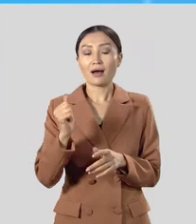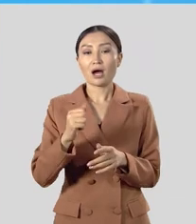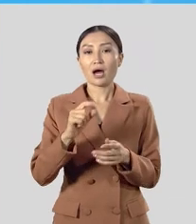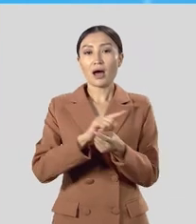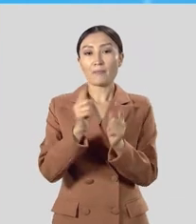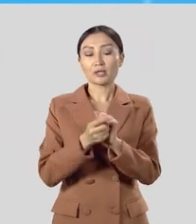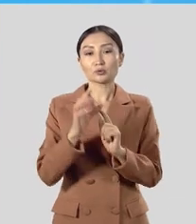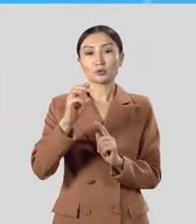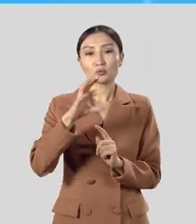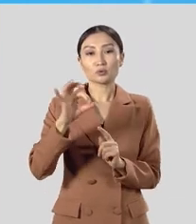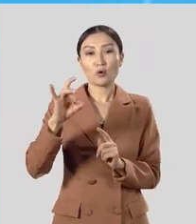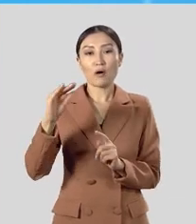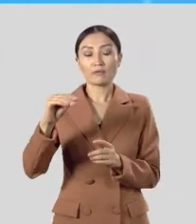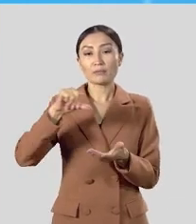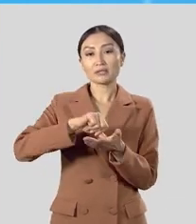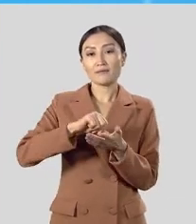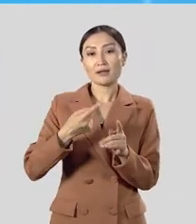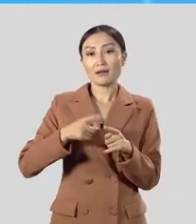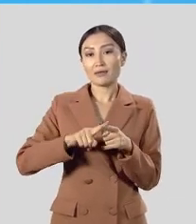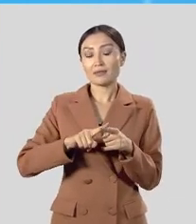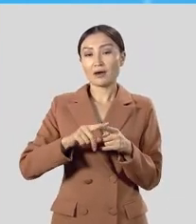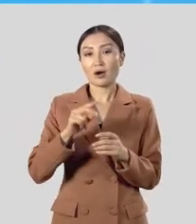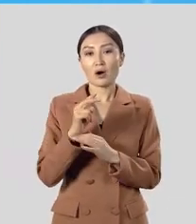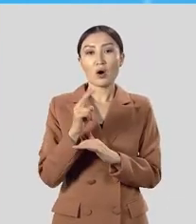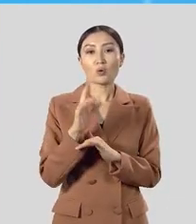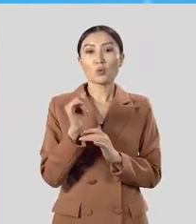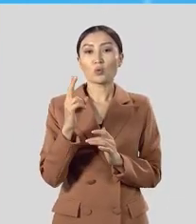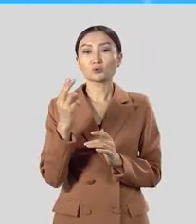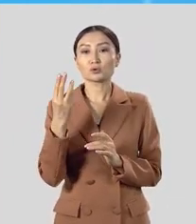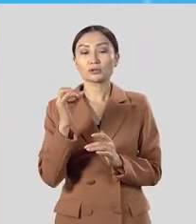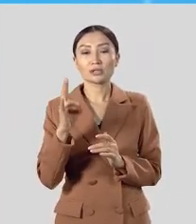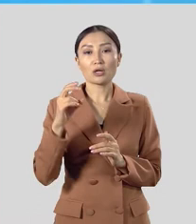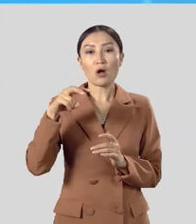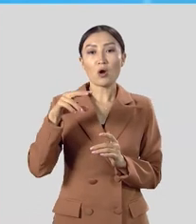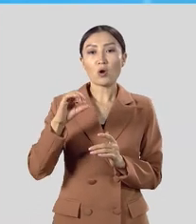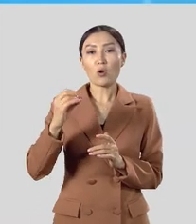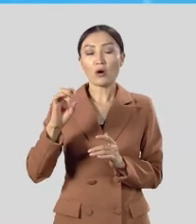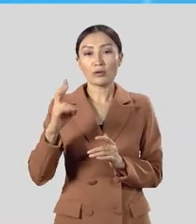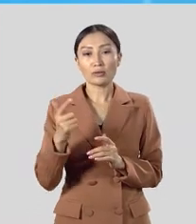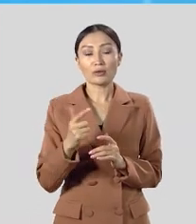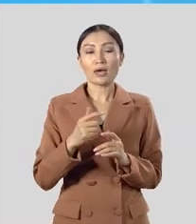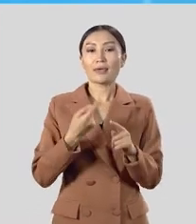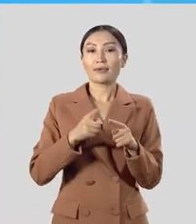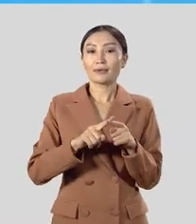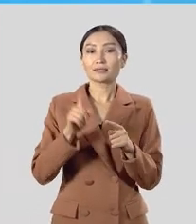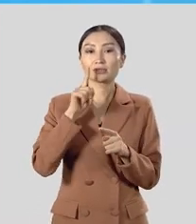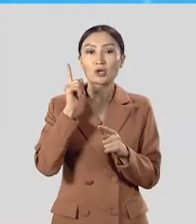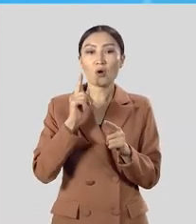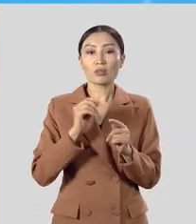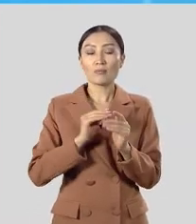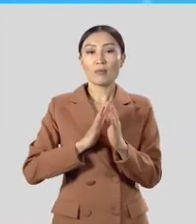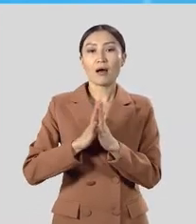торф. Представители этой группы – это кукушкин лен, покрывает всю почву на болотах зеленым